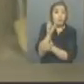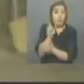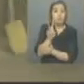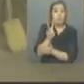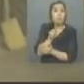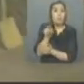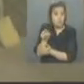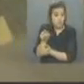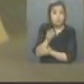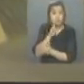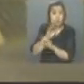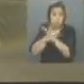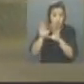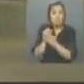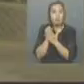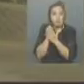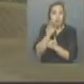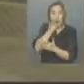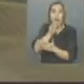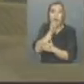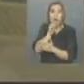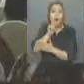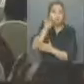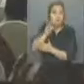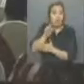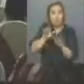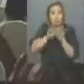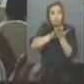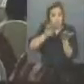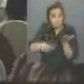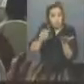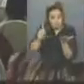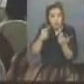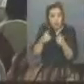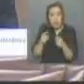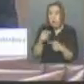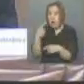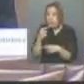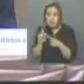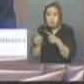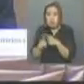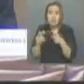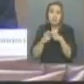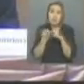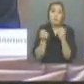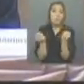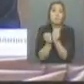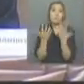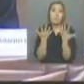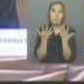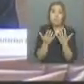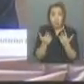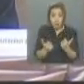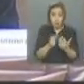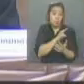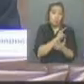อาหารสัตว์ปรับตัวลดลงได้และไม่ส่งผลกระทบใดๆต่อผู้ที่เกี่ยวข้องขณะที่นายยุคนลิ้มแหลมทองที่ปรึกษารัฐมนตรีว่า